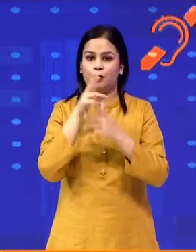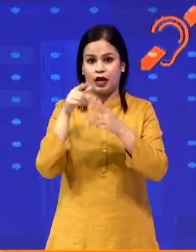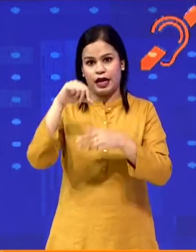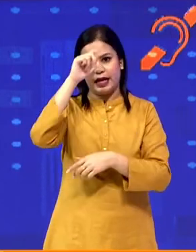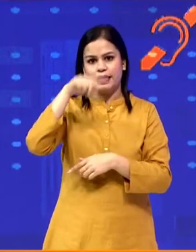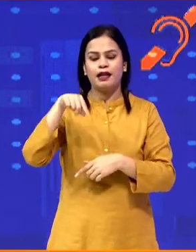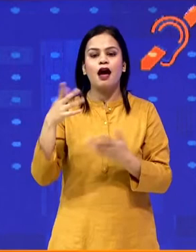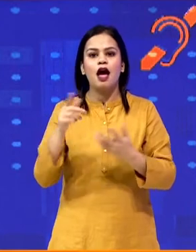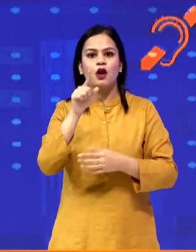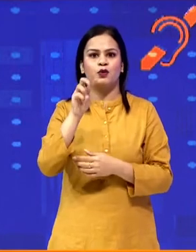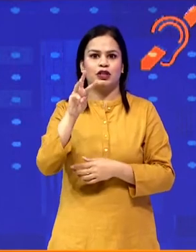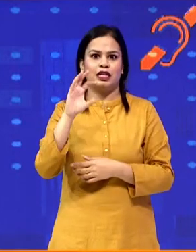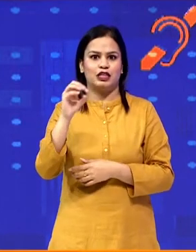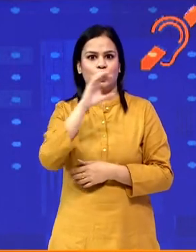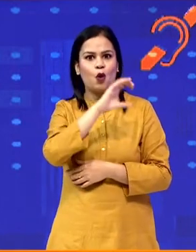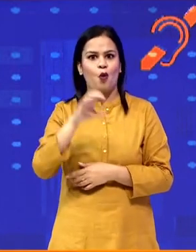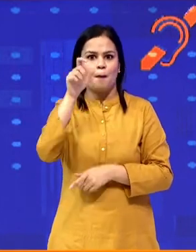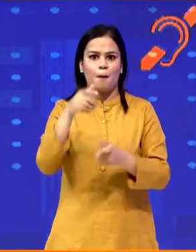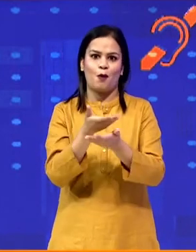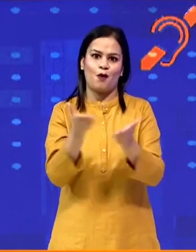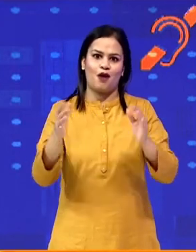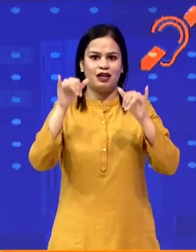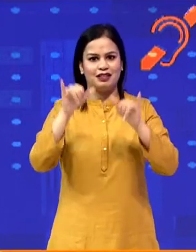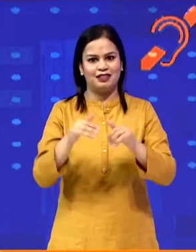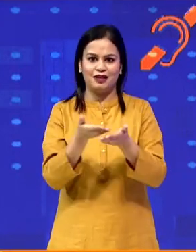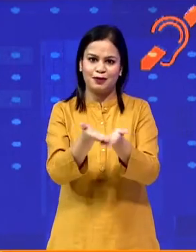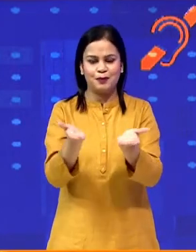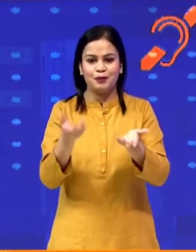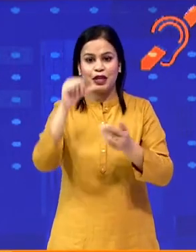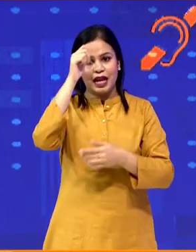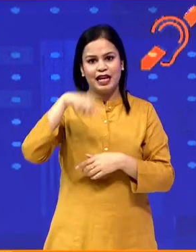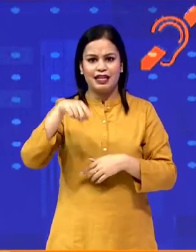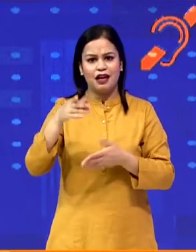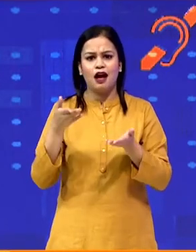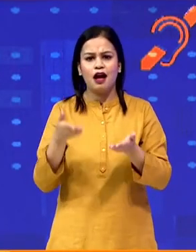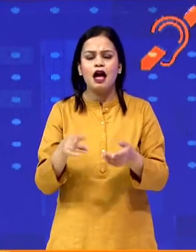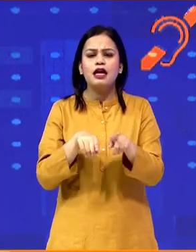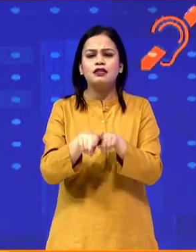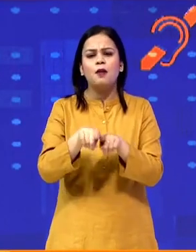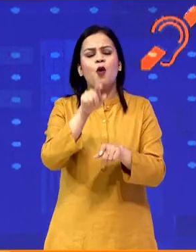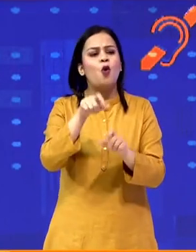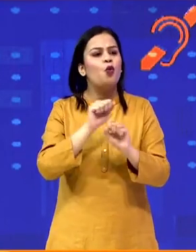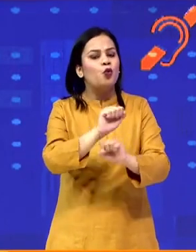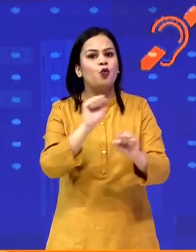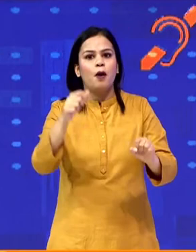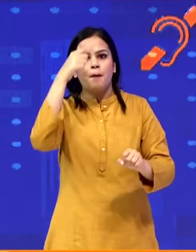रहते 130 करोड़ की 10000 करोड़